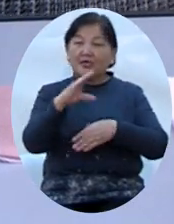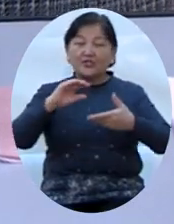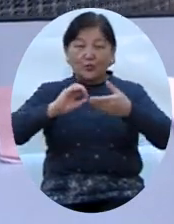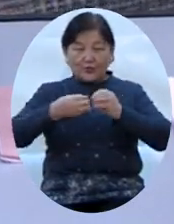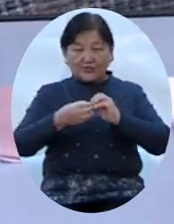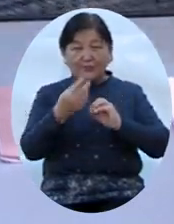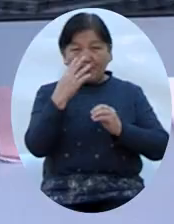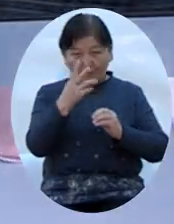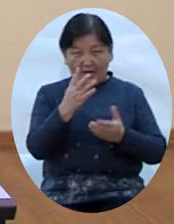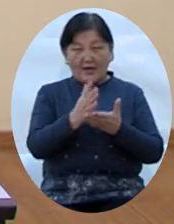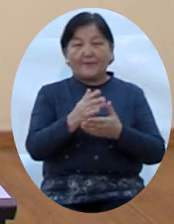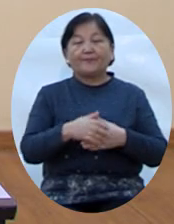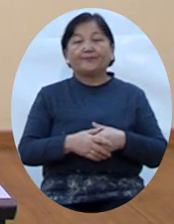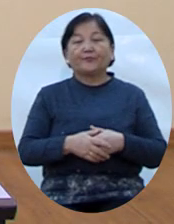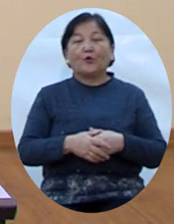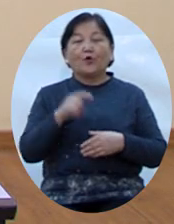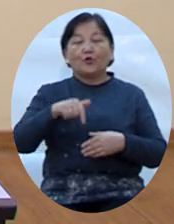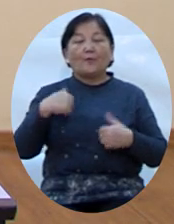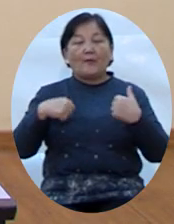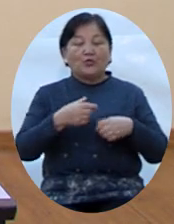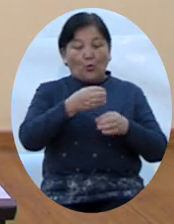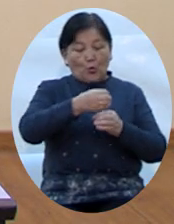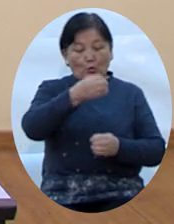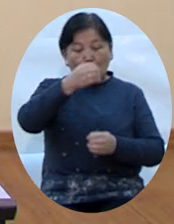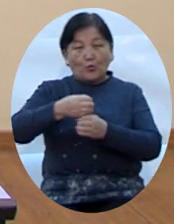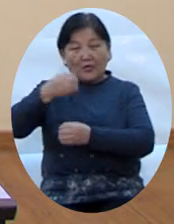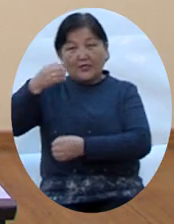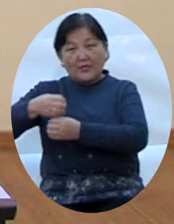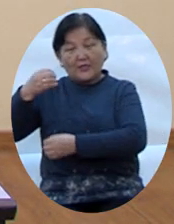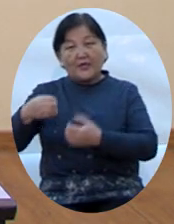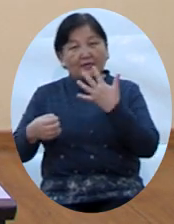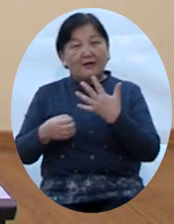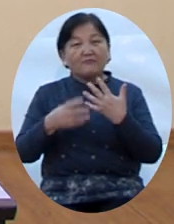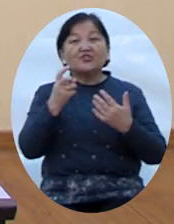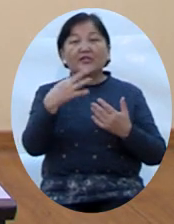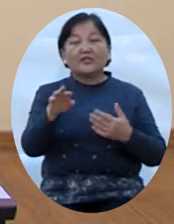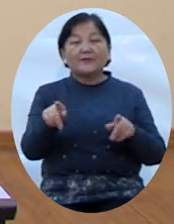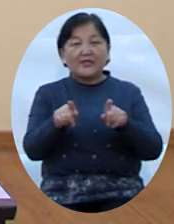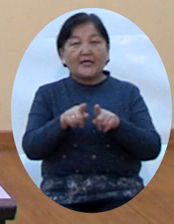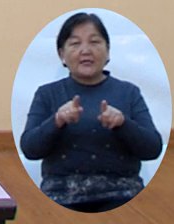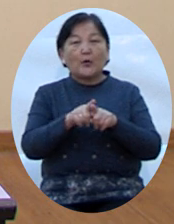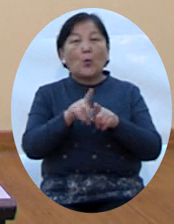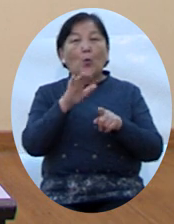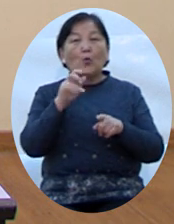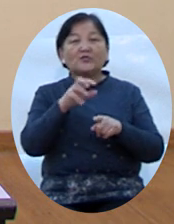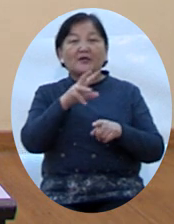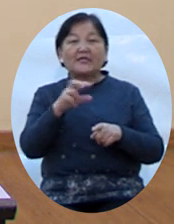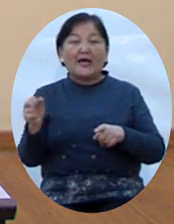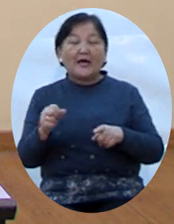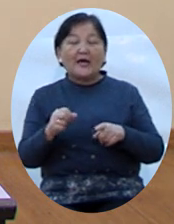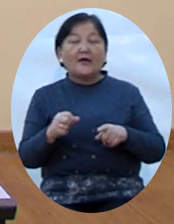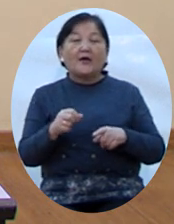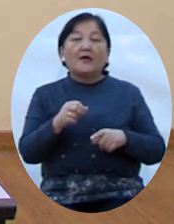туршиж байсан. За тэгэхээр багш нь хуруу шилэнд 1-5 хүртэлх дугаартай уусамлуудаа бэлтцсэн байгаа. Одоо дээрэс нь хүрэн